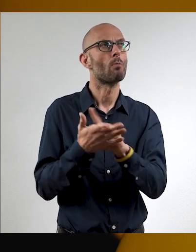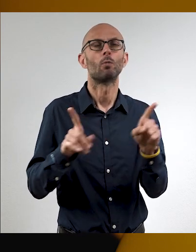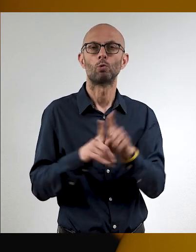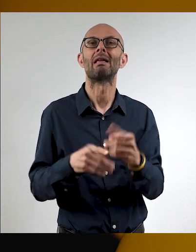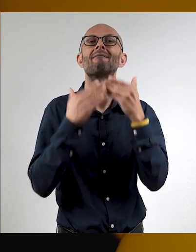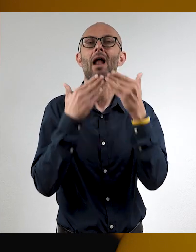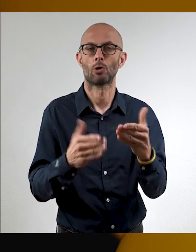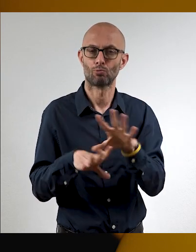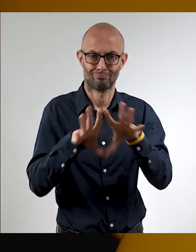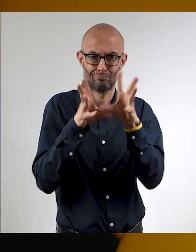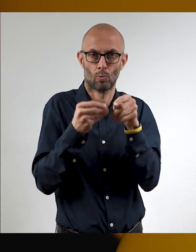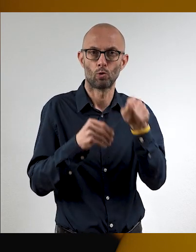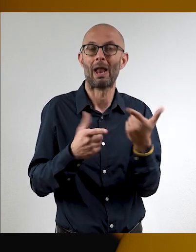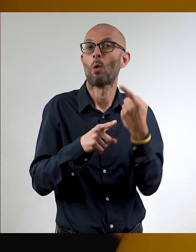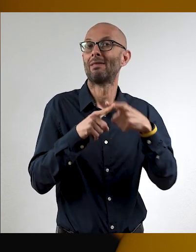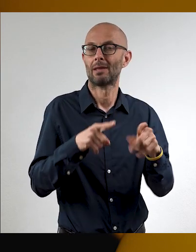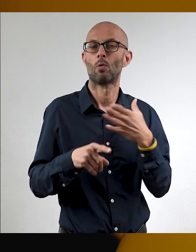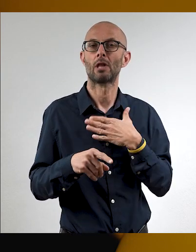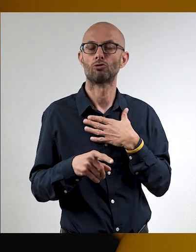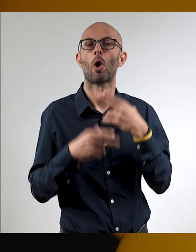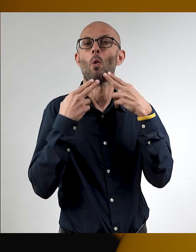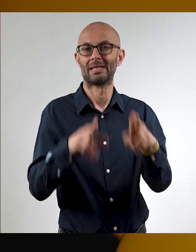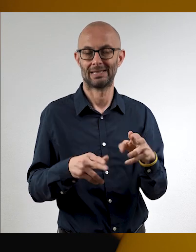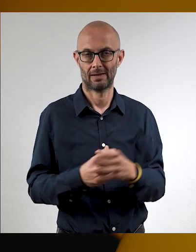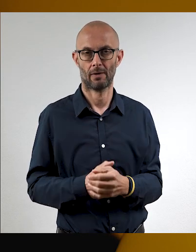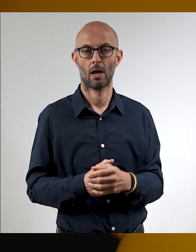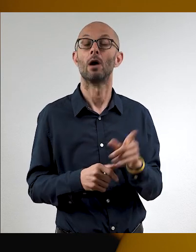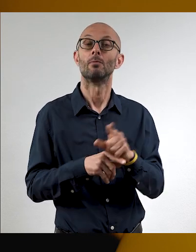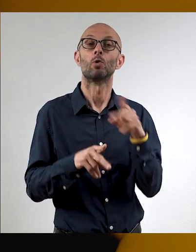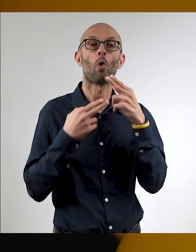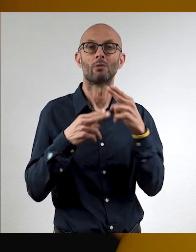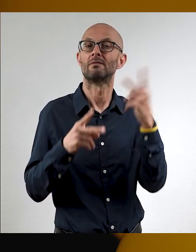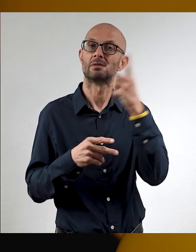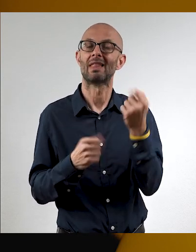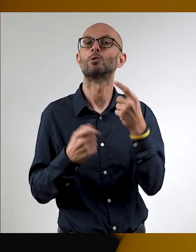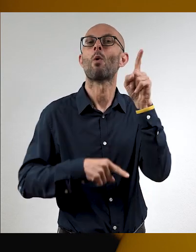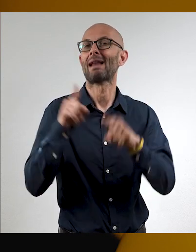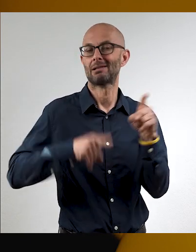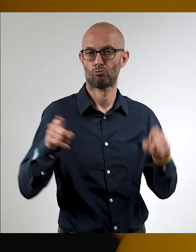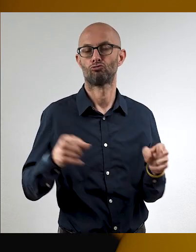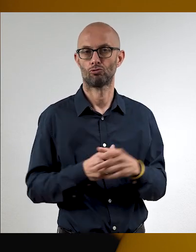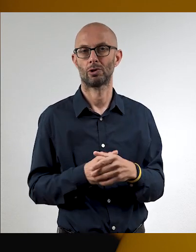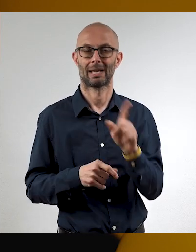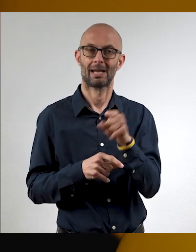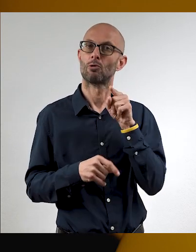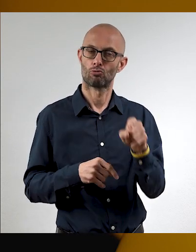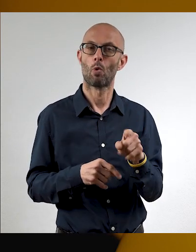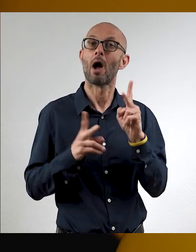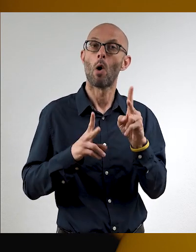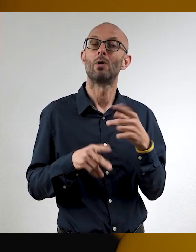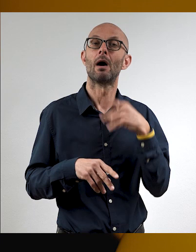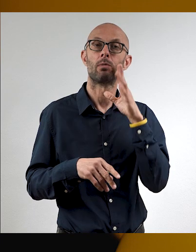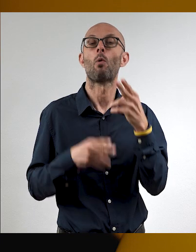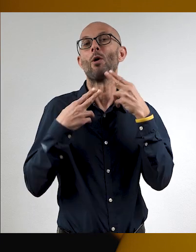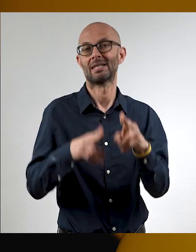tudi hvaležnost. Vse to je lahko del našega odziva. So pa odzivi seveda zelo različni, ker na to, kako se